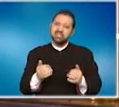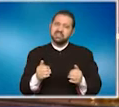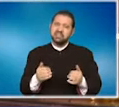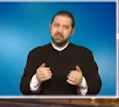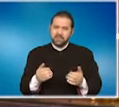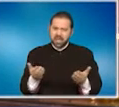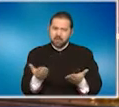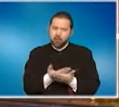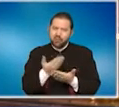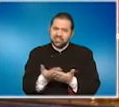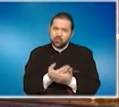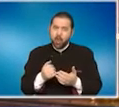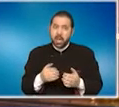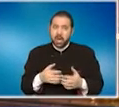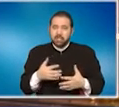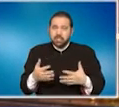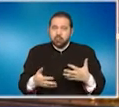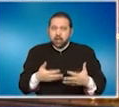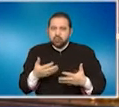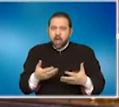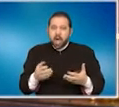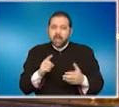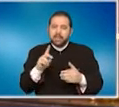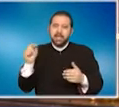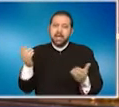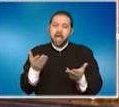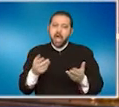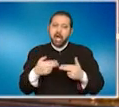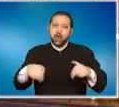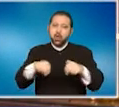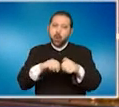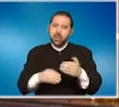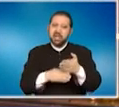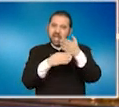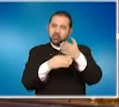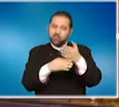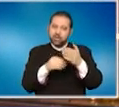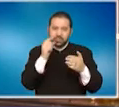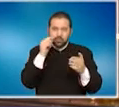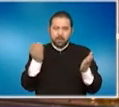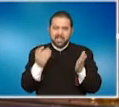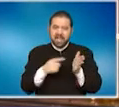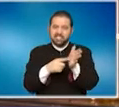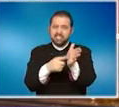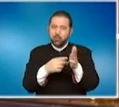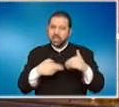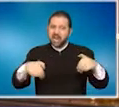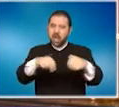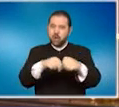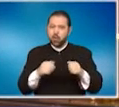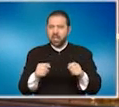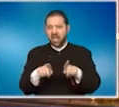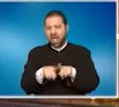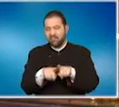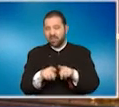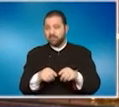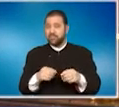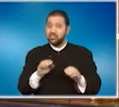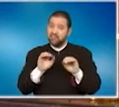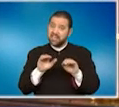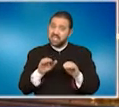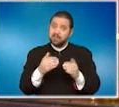adevărat cutremurătoare, tulburătoare, de care noi ne folosim, de care avem nădejde că și telespectatorii se folosesc. Și ne întrebăm și vă întrebăm de